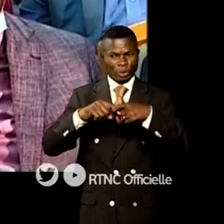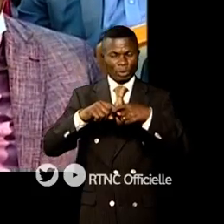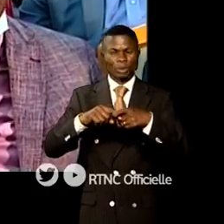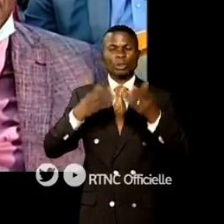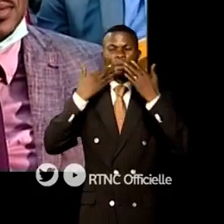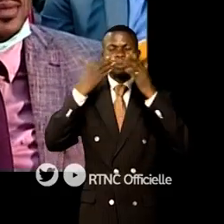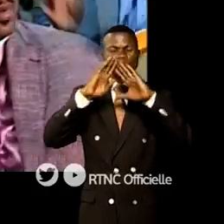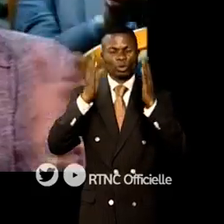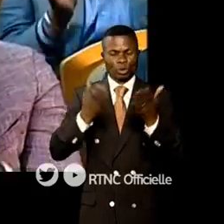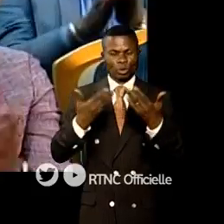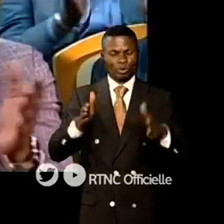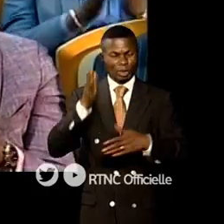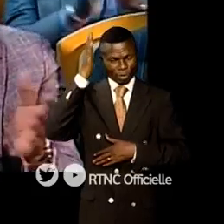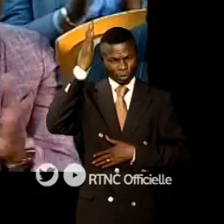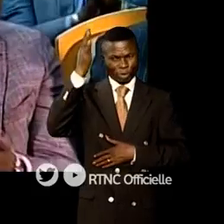remercions.